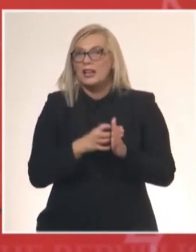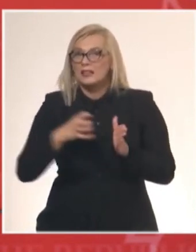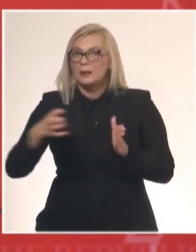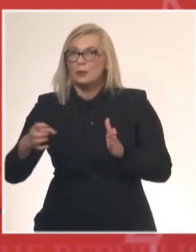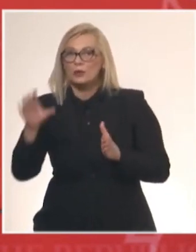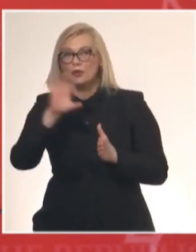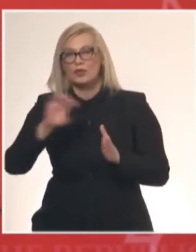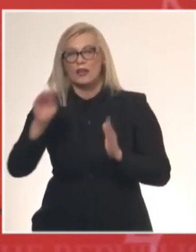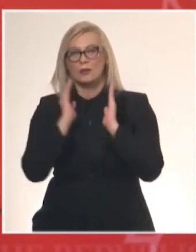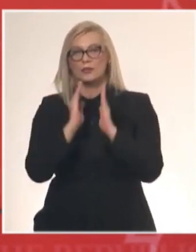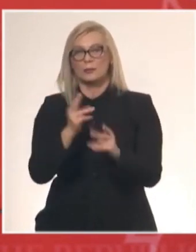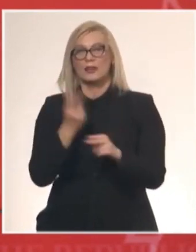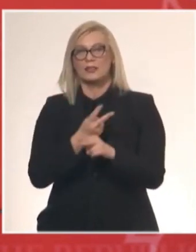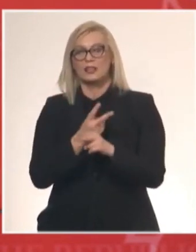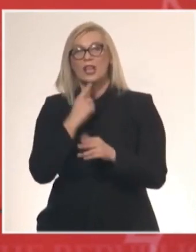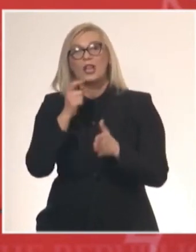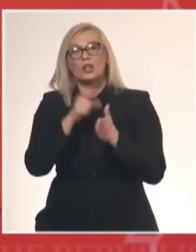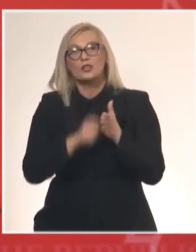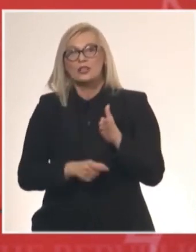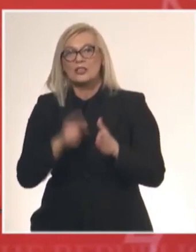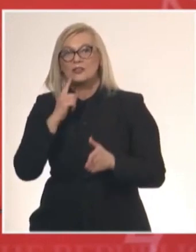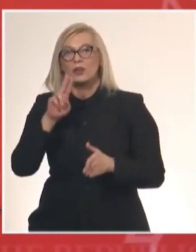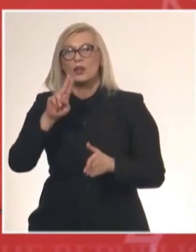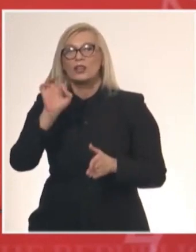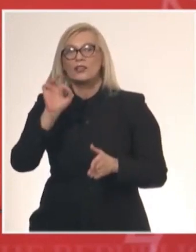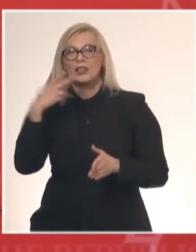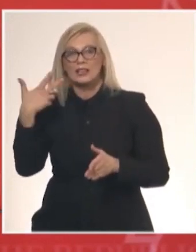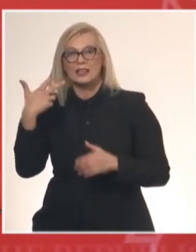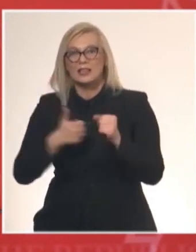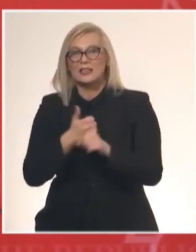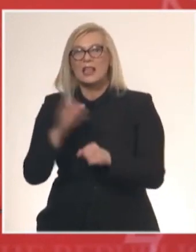европскиот пат на државата и за членување до 2030 година во Европската Унија.